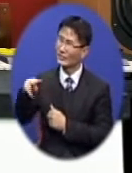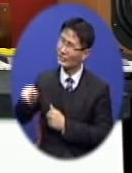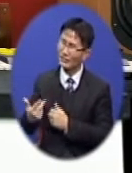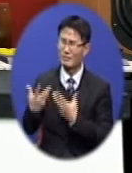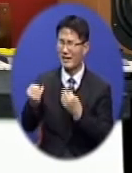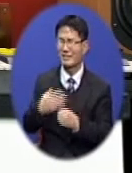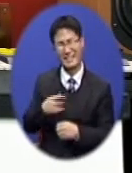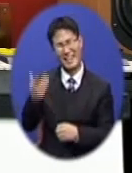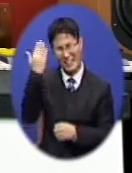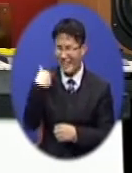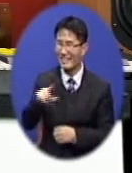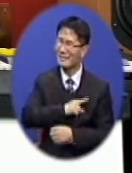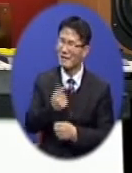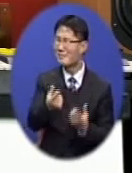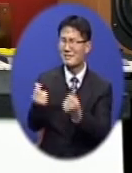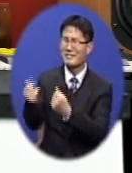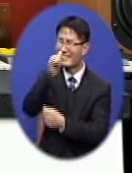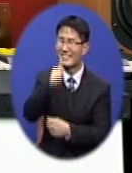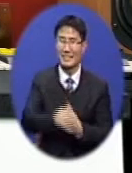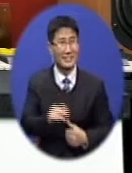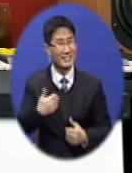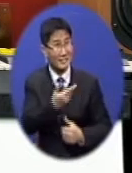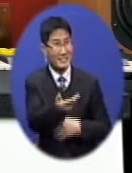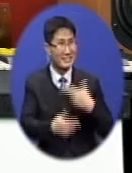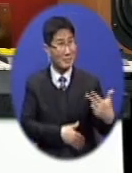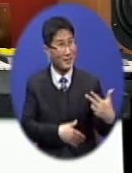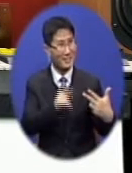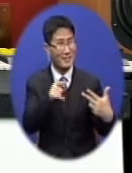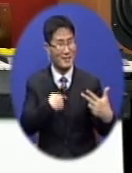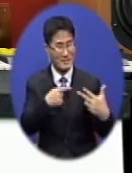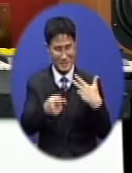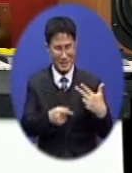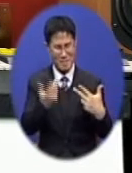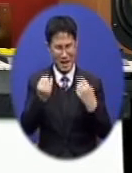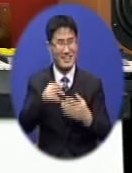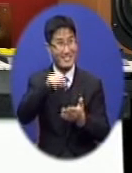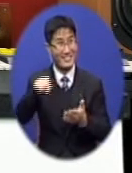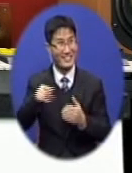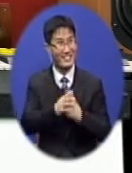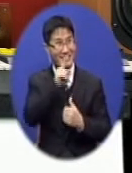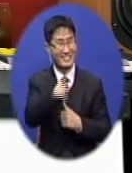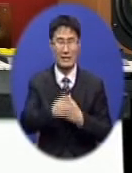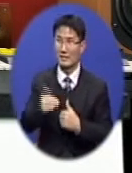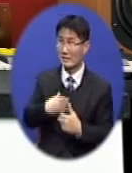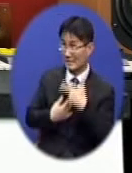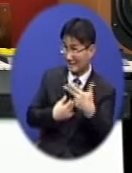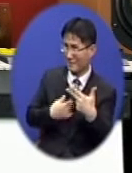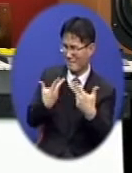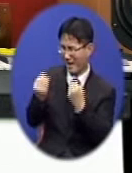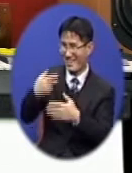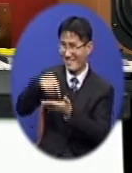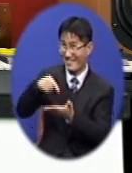점순이, 연순이. 네, 그래요, 어머니, 그때는. 어머니 번호가 7번이에요. 7번 많이 눌러달라고 얘기하세요. 네, 7번. 내가 네. 7번이니까 내 거 번호 많이 좀